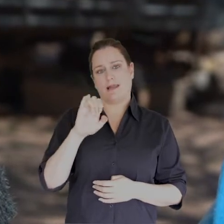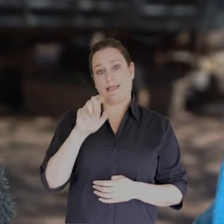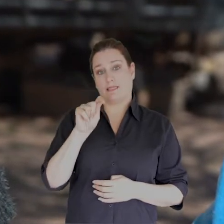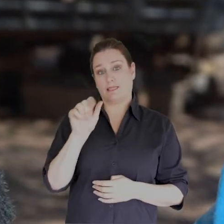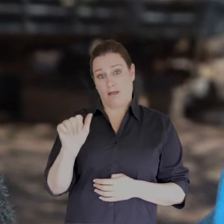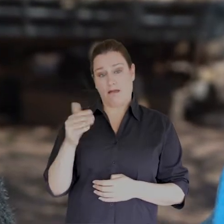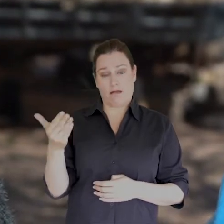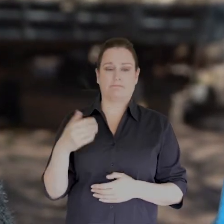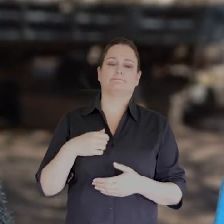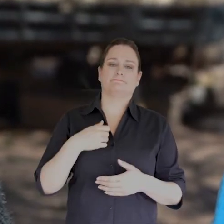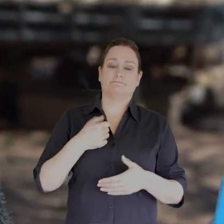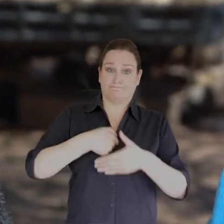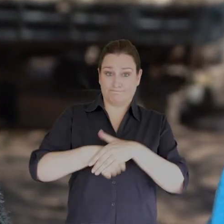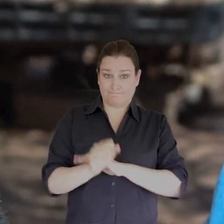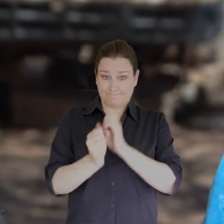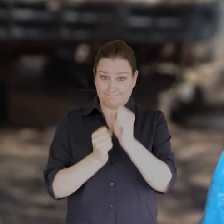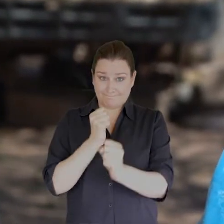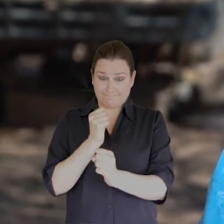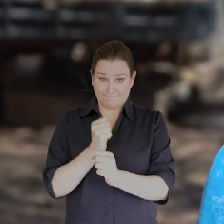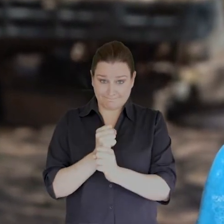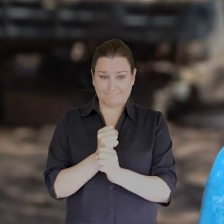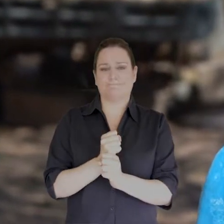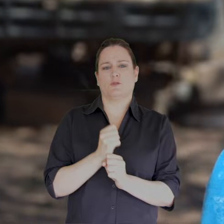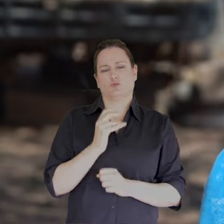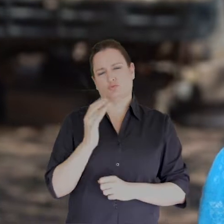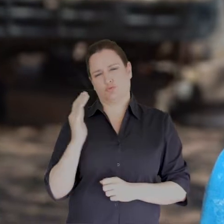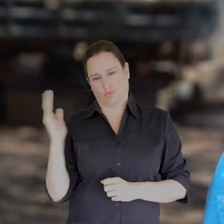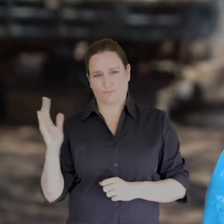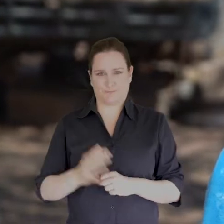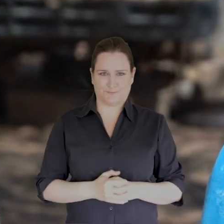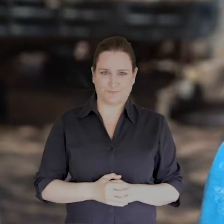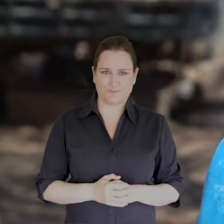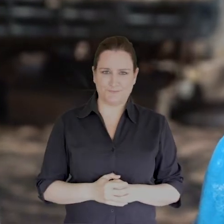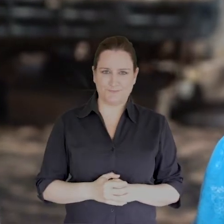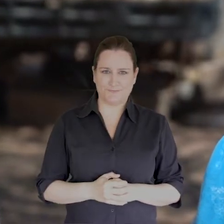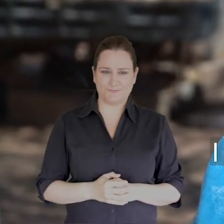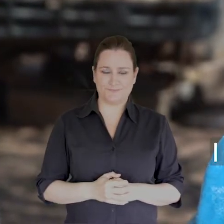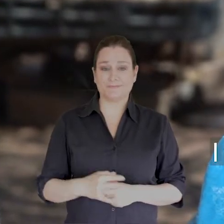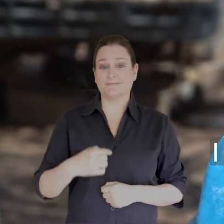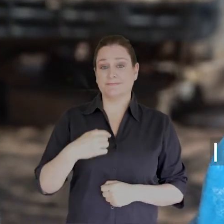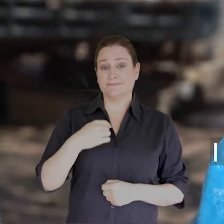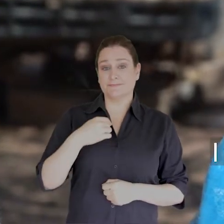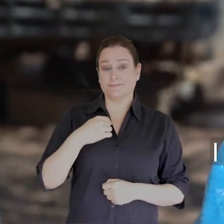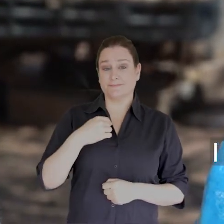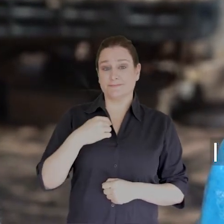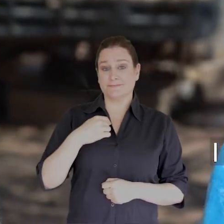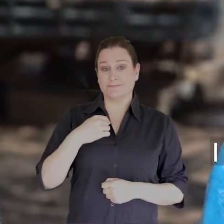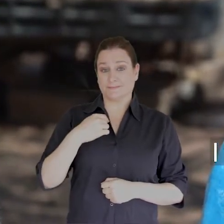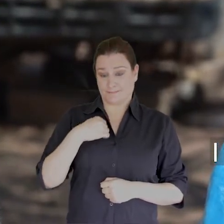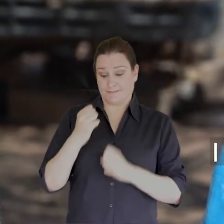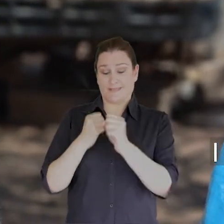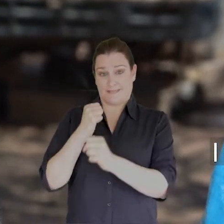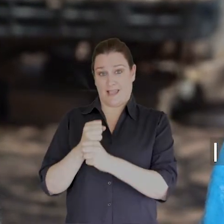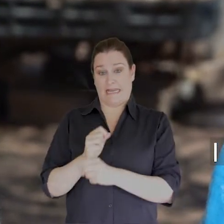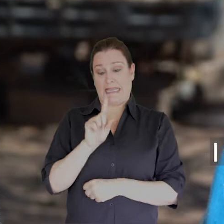Frederika de Wet, getrouwd kloede. Mijn geboorte van is de Wet. Ik is